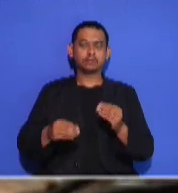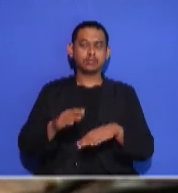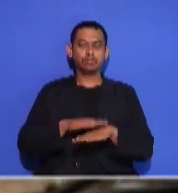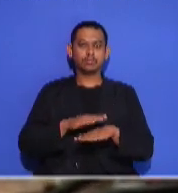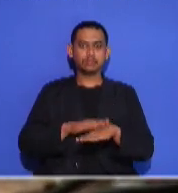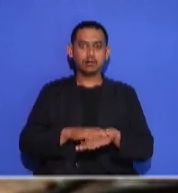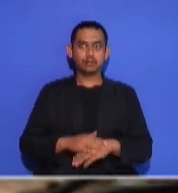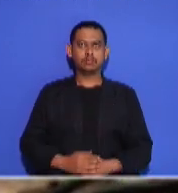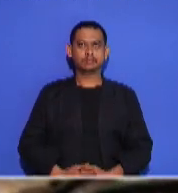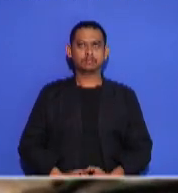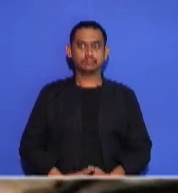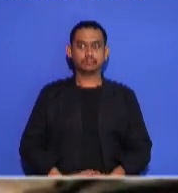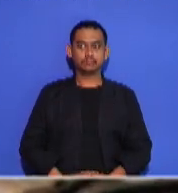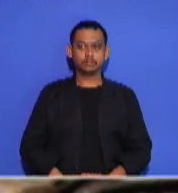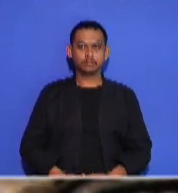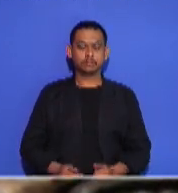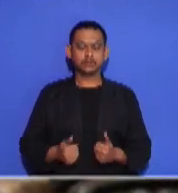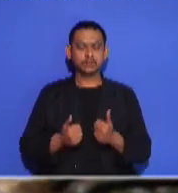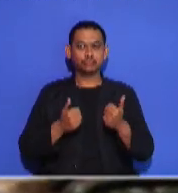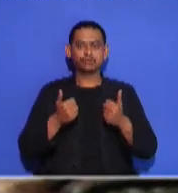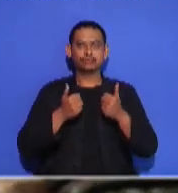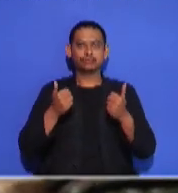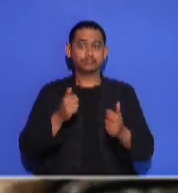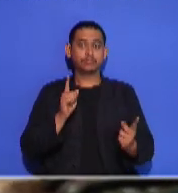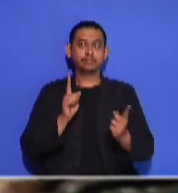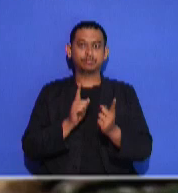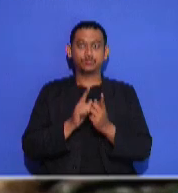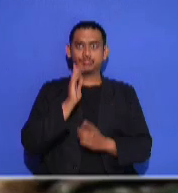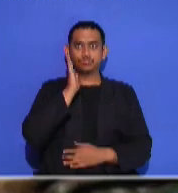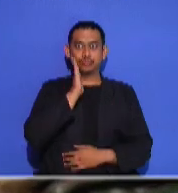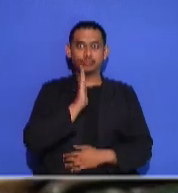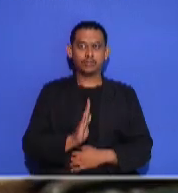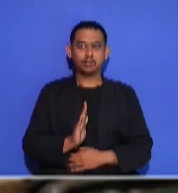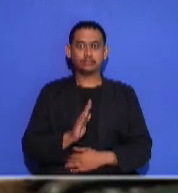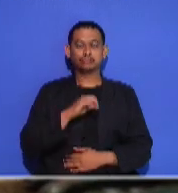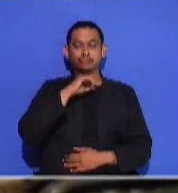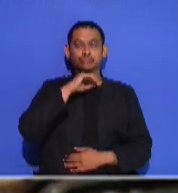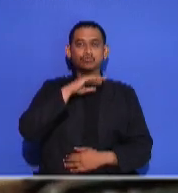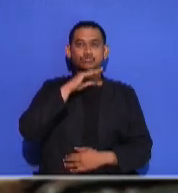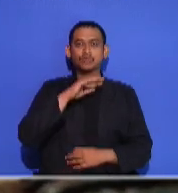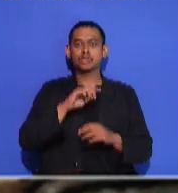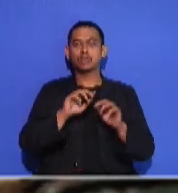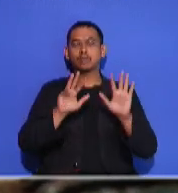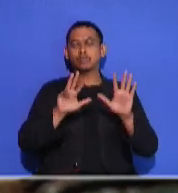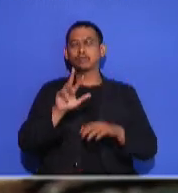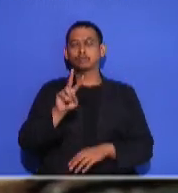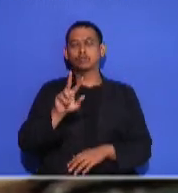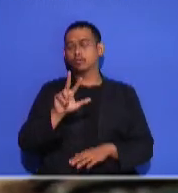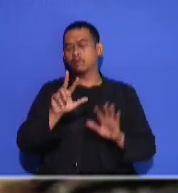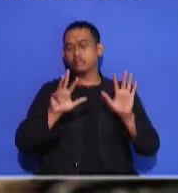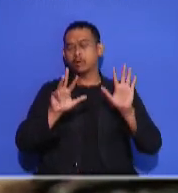seru banget kita di sini bertemu dengan dari yang muda sampai yang sepuh umur 98 tahun menggunakan